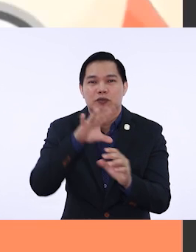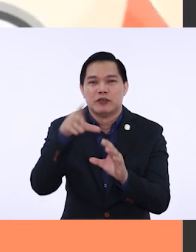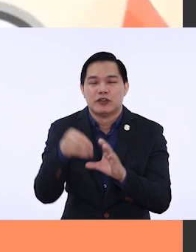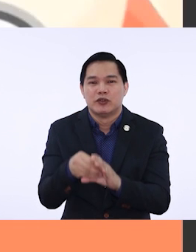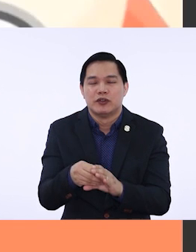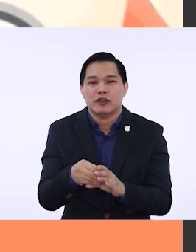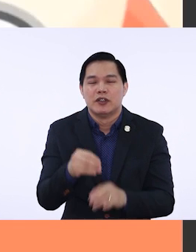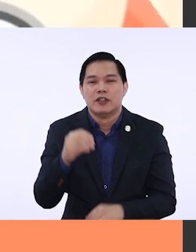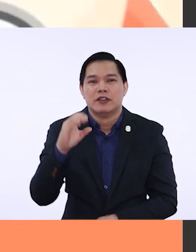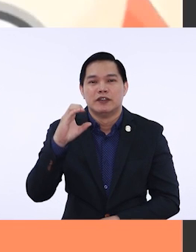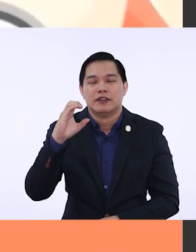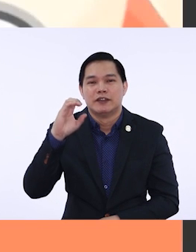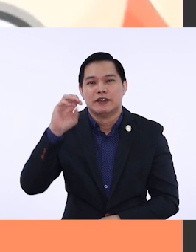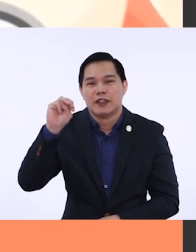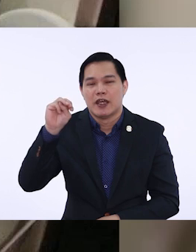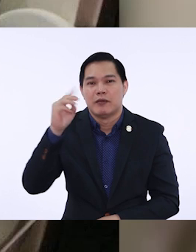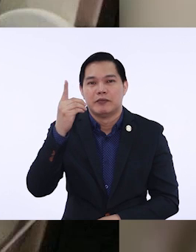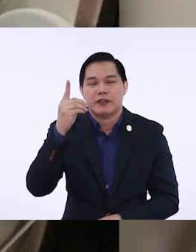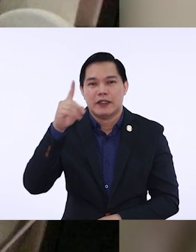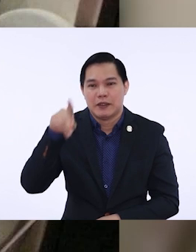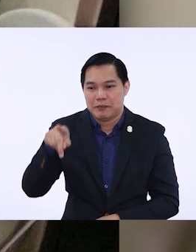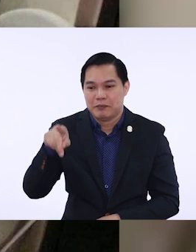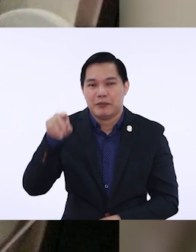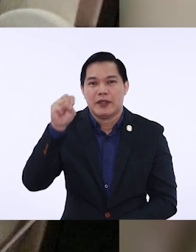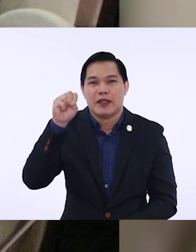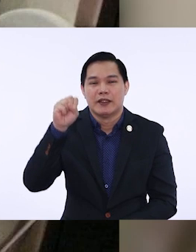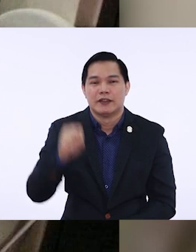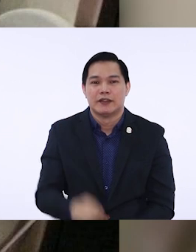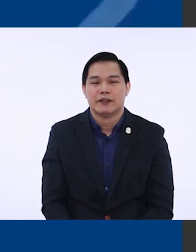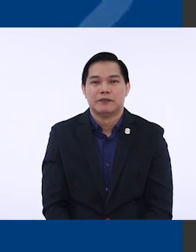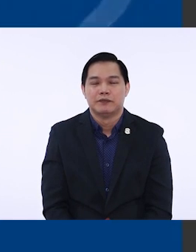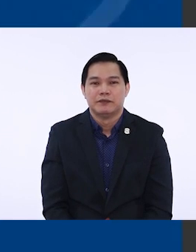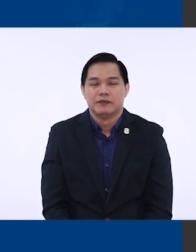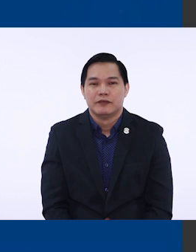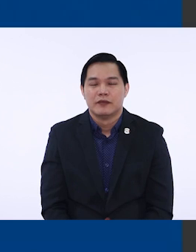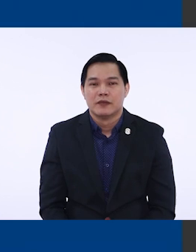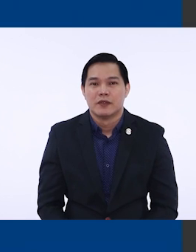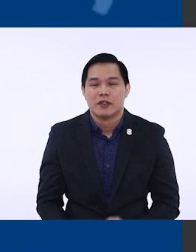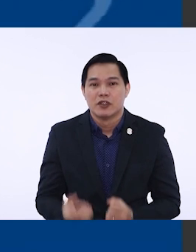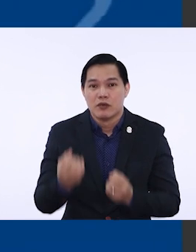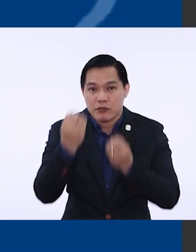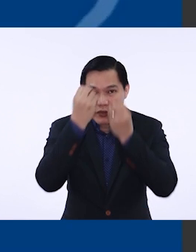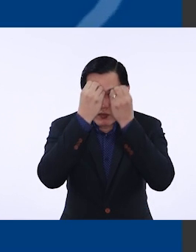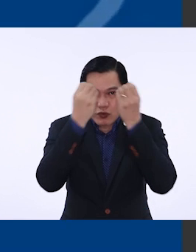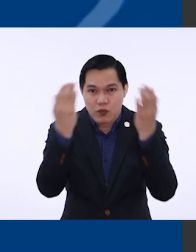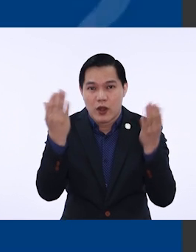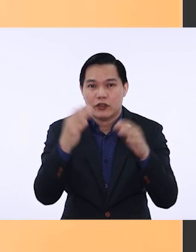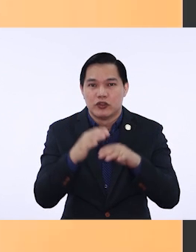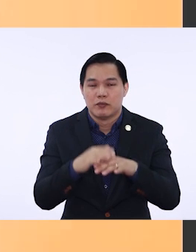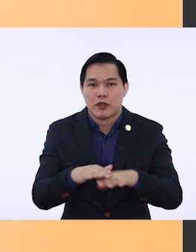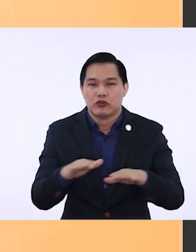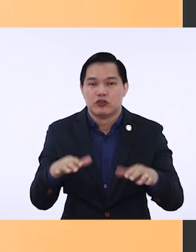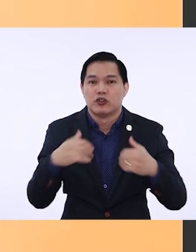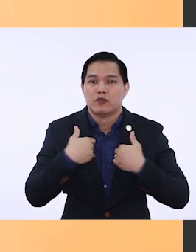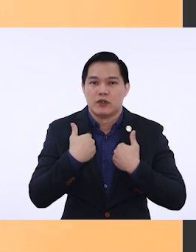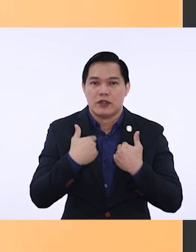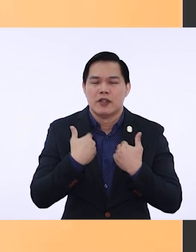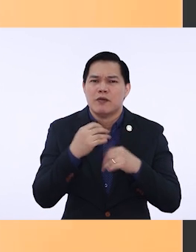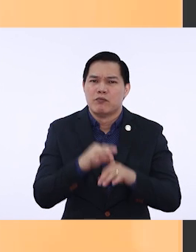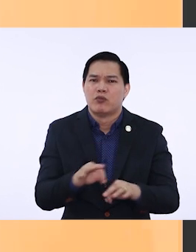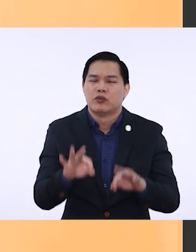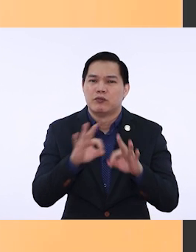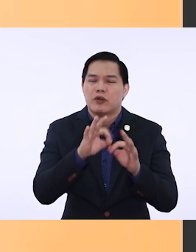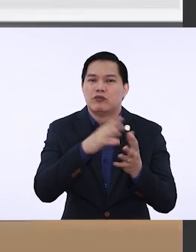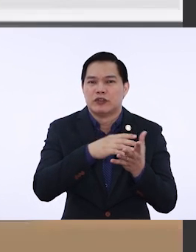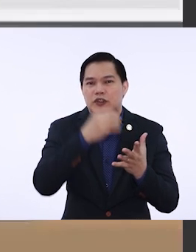kabilang sa Christian Medical, Dental and Paramedical Society. Ipinaunawa sa mga kabataan na mahalagang matutuhan